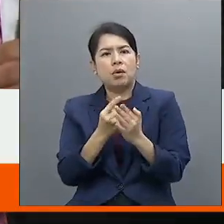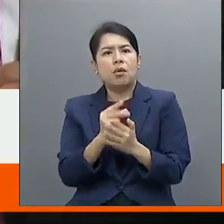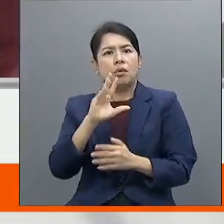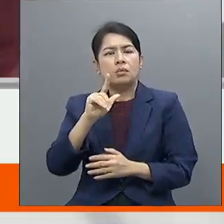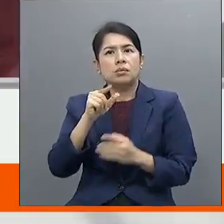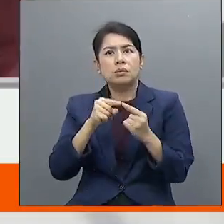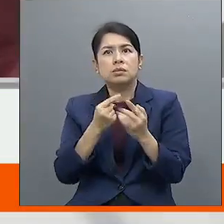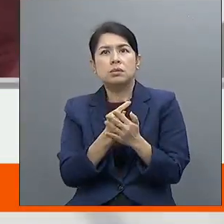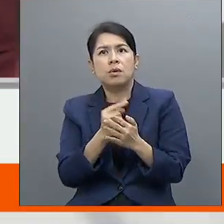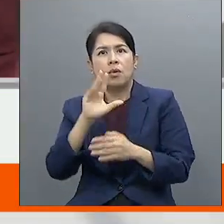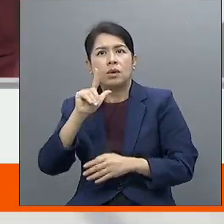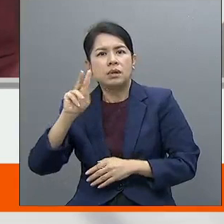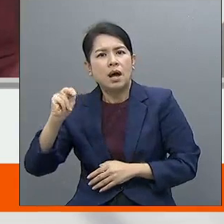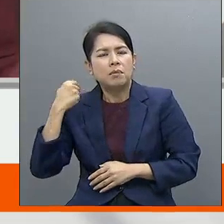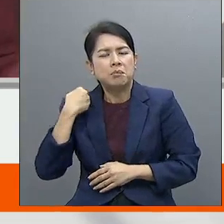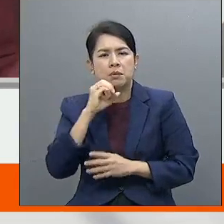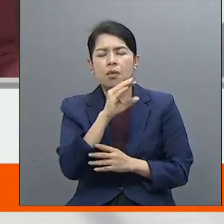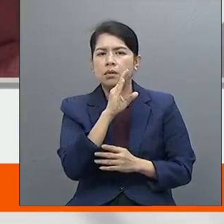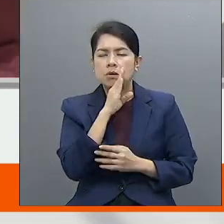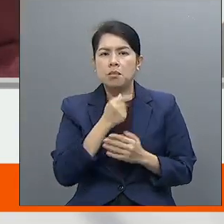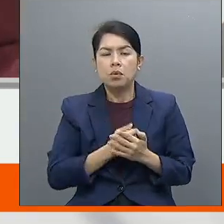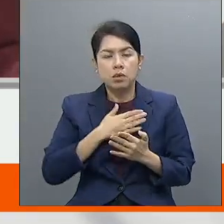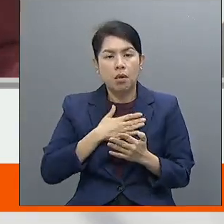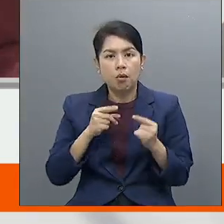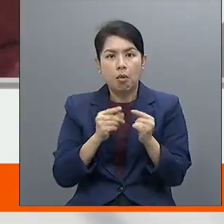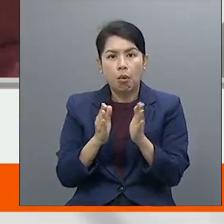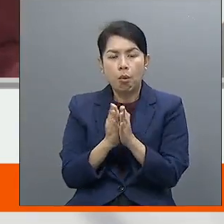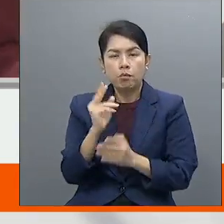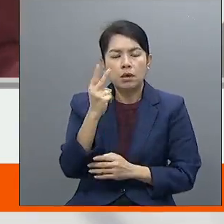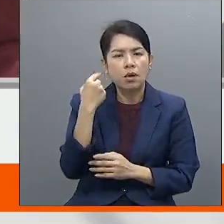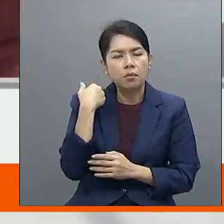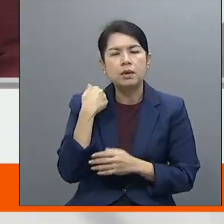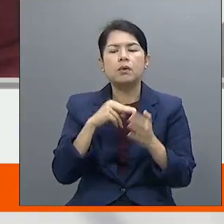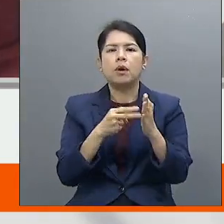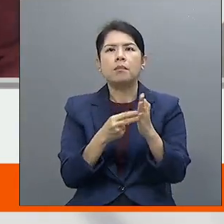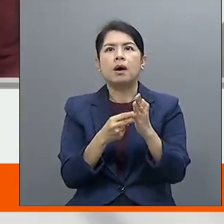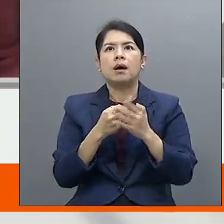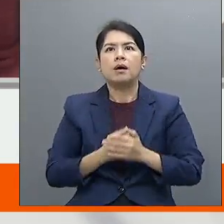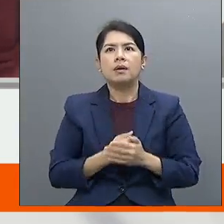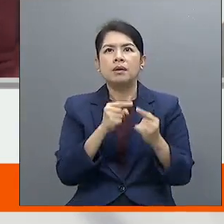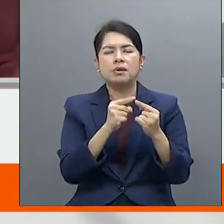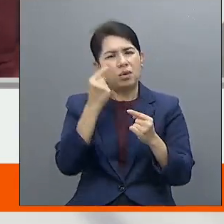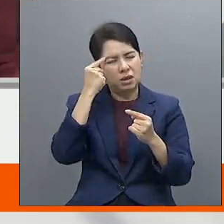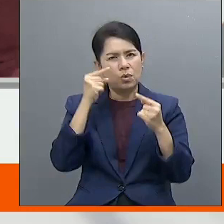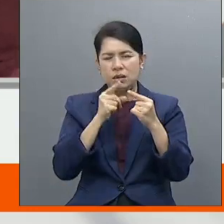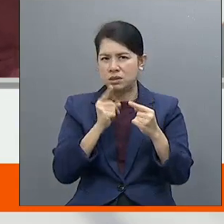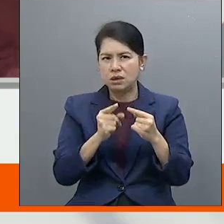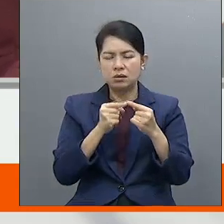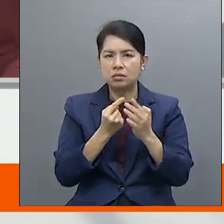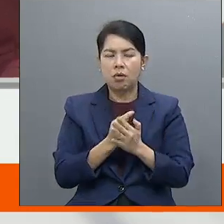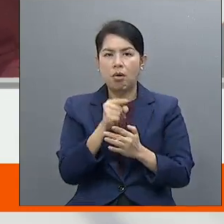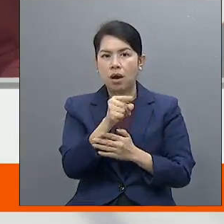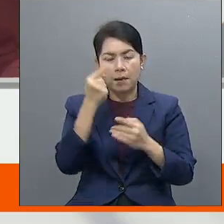มันมีราคาที่ต้องจ่ายถ้ายังไงซะคือถ้าฟังแปลกันง่ายๆก็คือเพื่อไทยไม่มีทางหลังก้าวไกลค่ะอาจารย ์คืออ